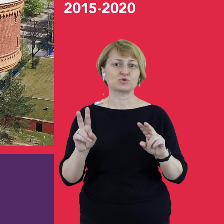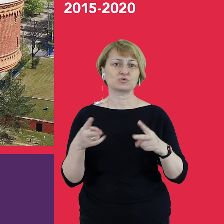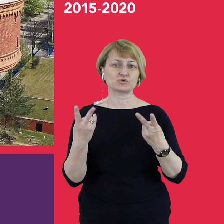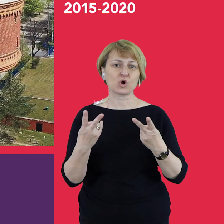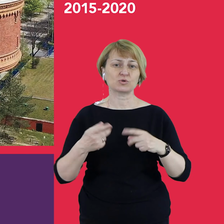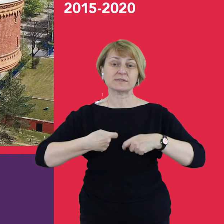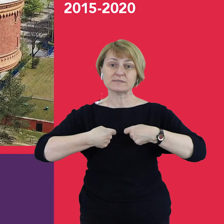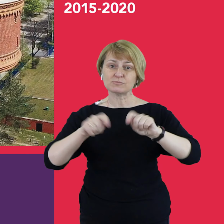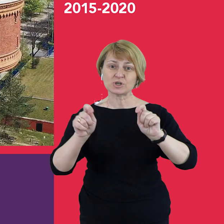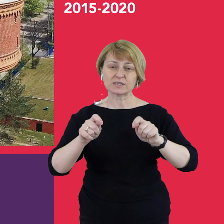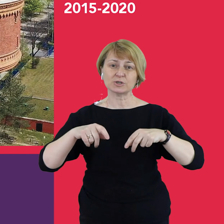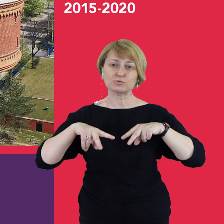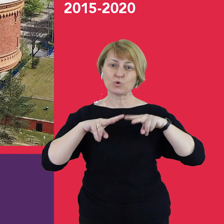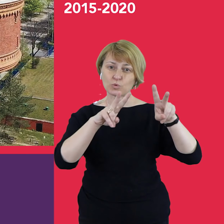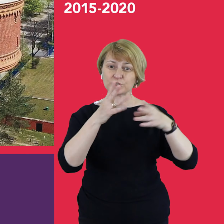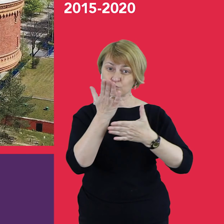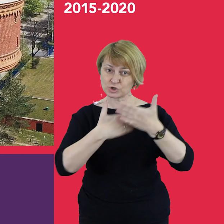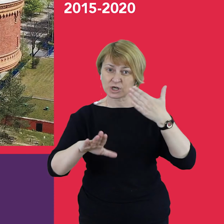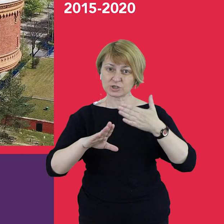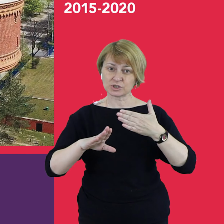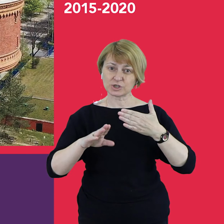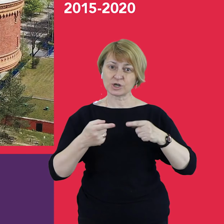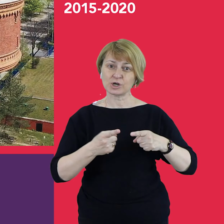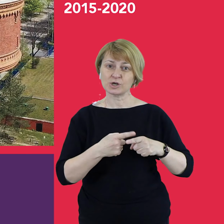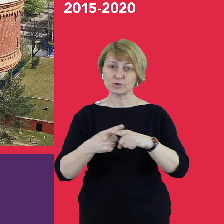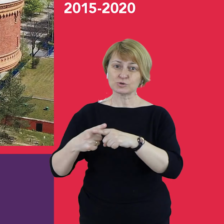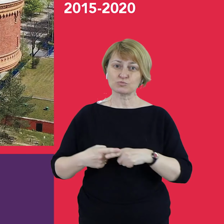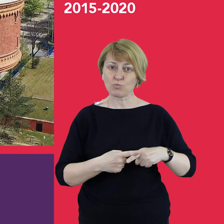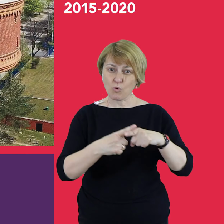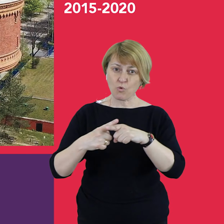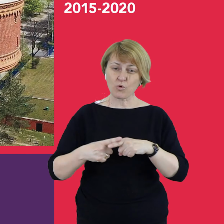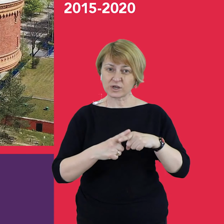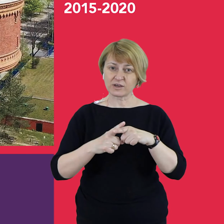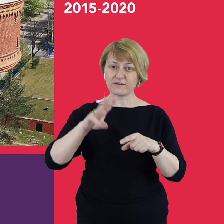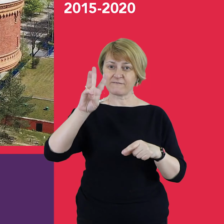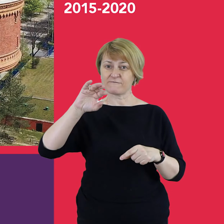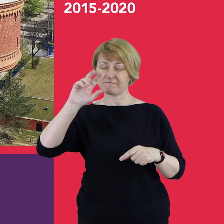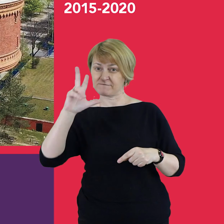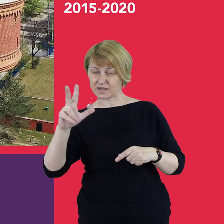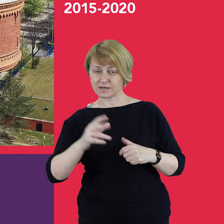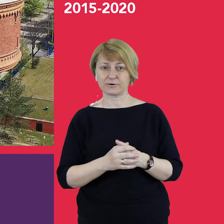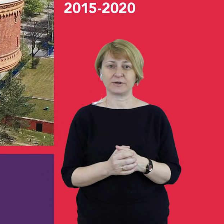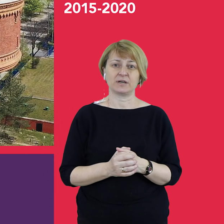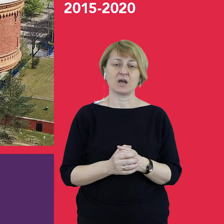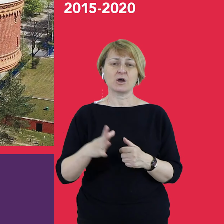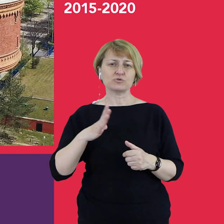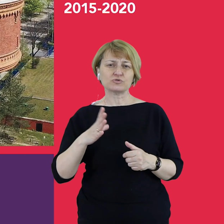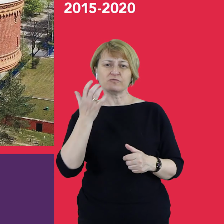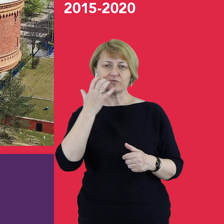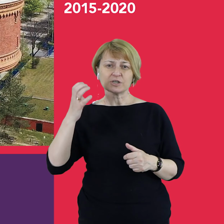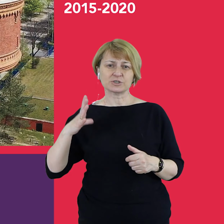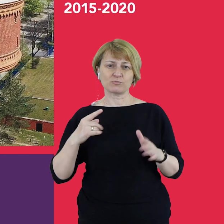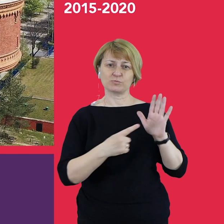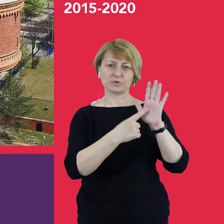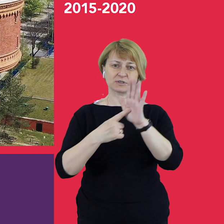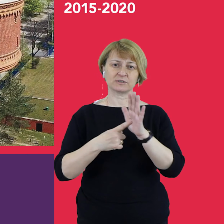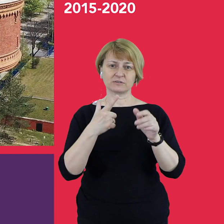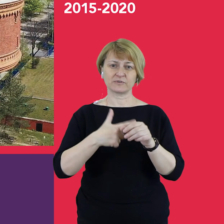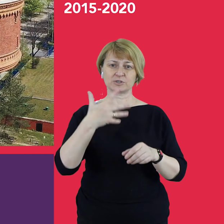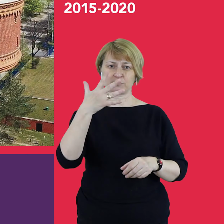Udało się osiągnąć ją również dzięki zbyciu udziałów w części udziałów w spółce Wodociągi i Kanalizacja. Przedstawialiśmy Państwu już